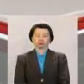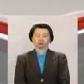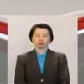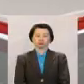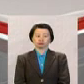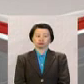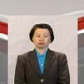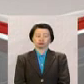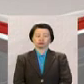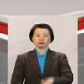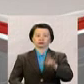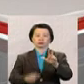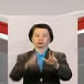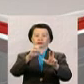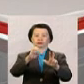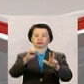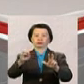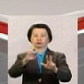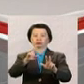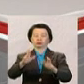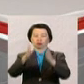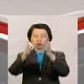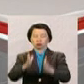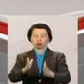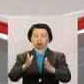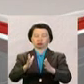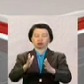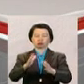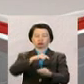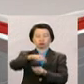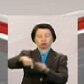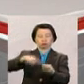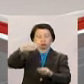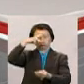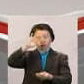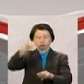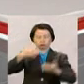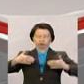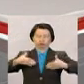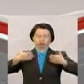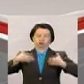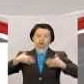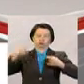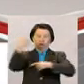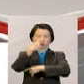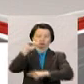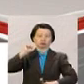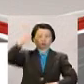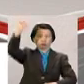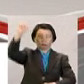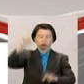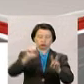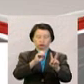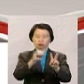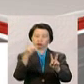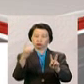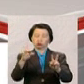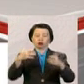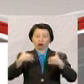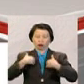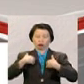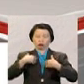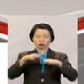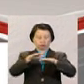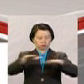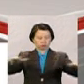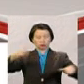Hampir 300,000 warga kota terutama sekitar Putrajaya hadir memeriahkan sambutan Hari Kebangsaan 2018 yang berlangsung di